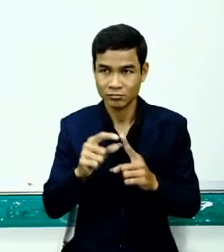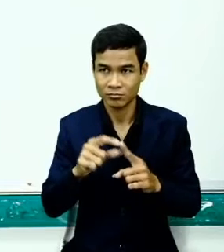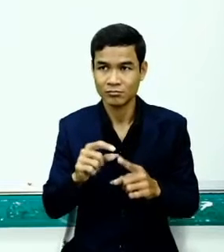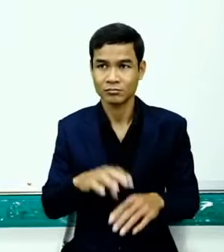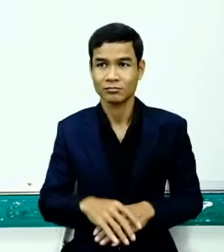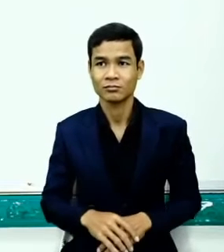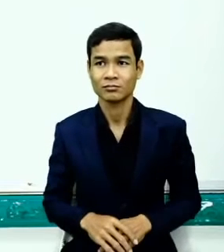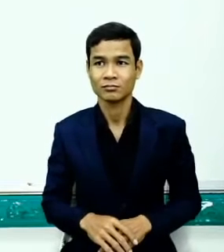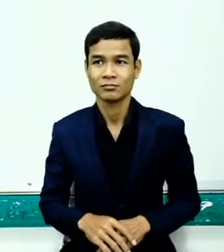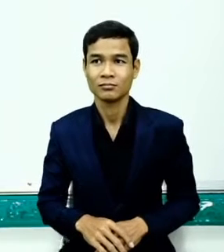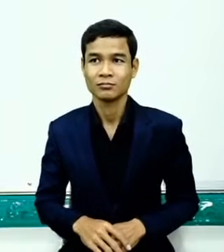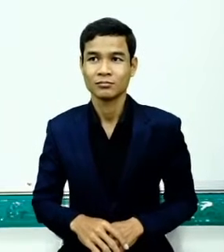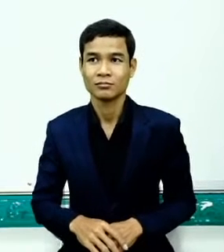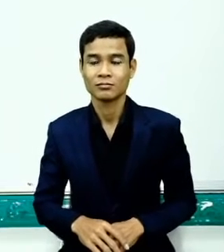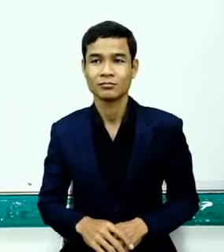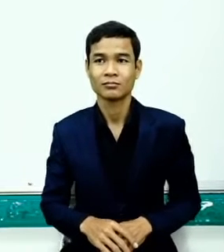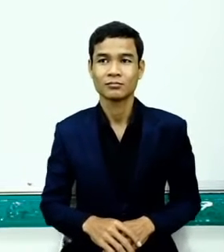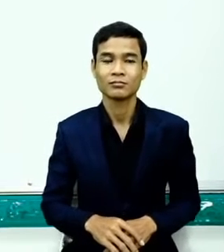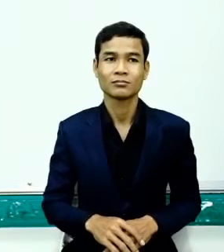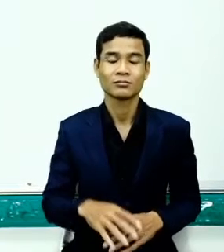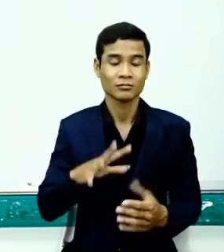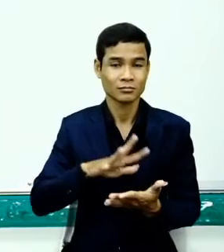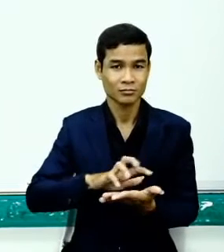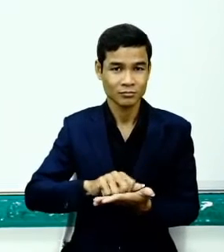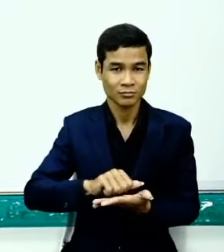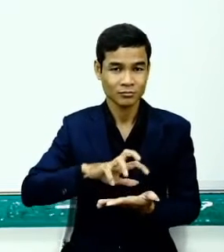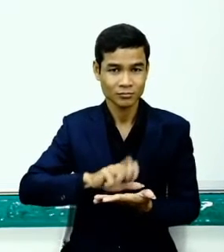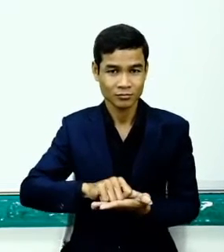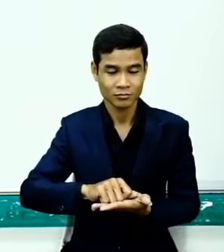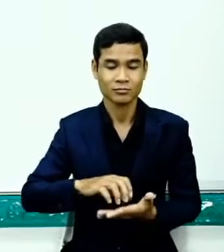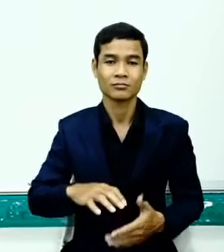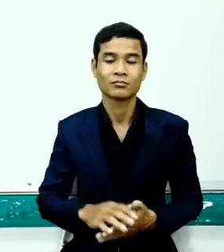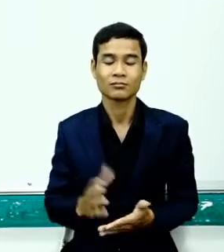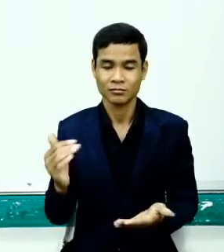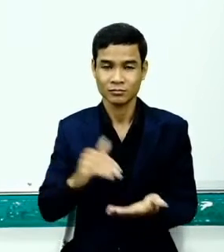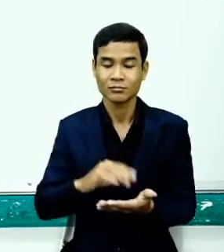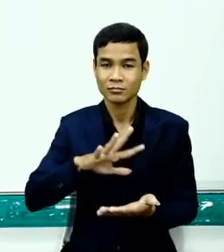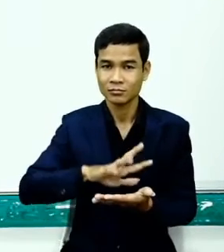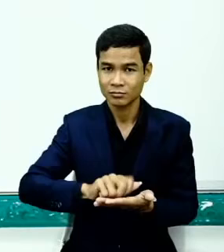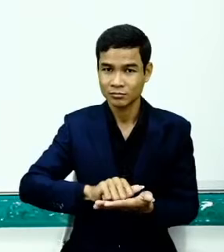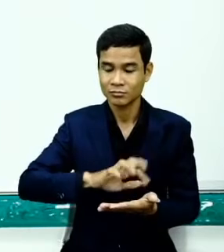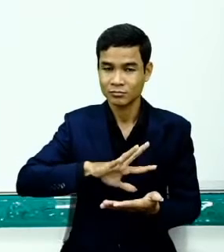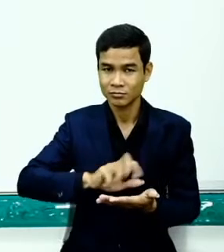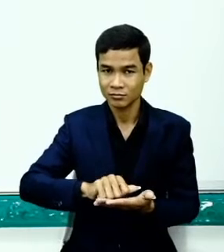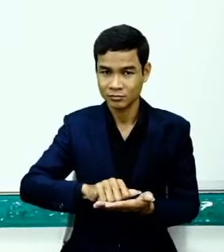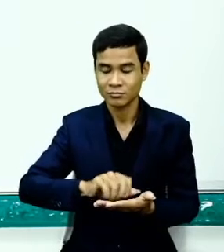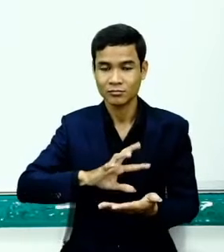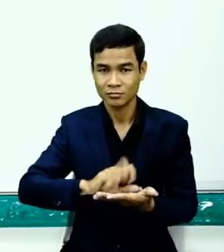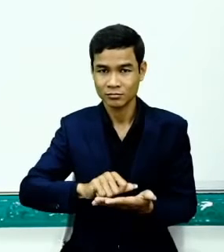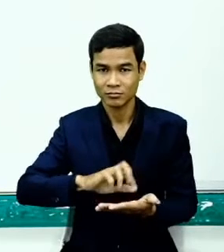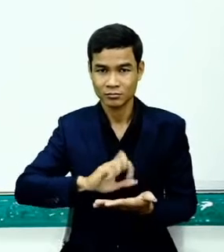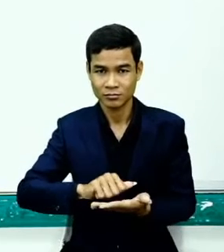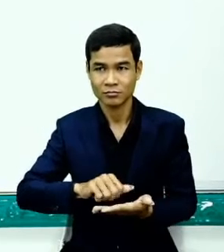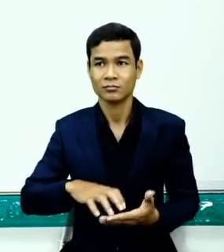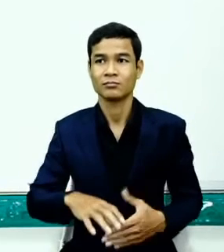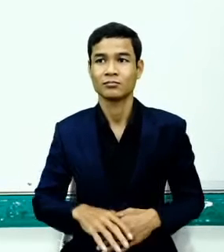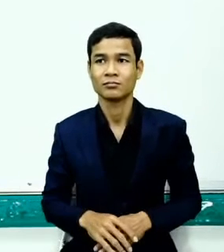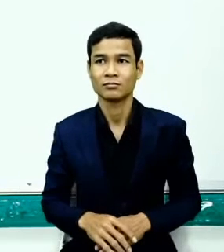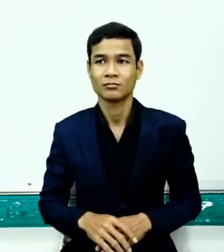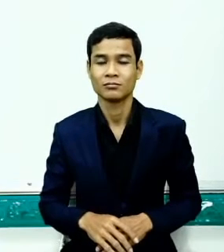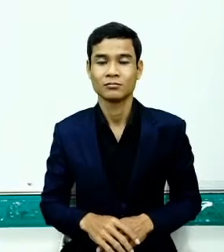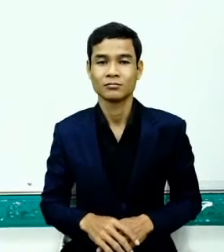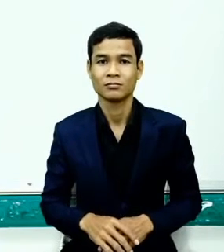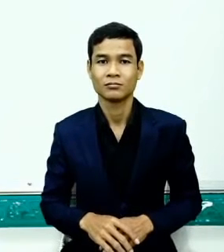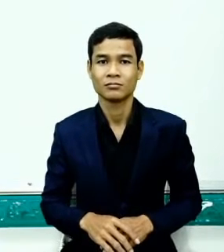ចាញោមចាម្ដងទៀតញោម